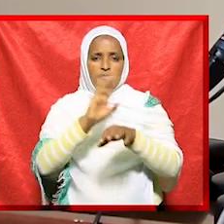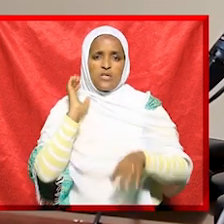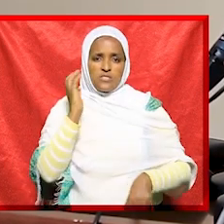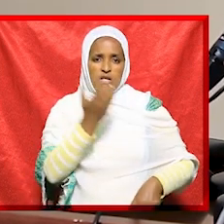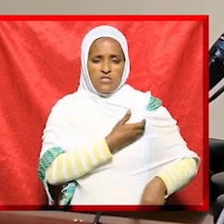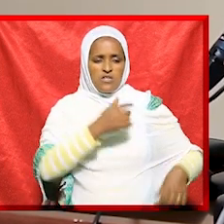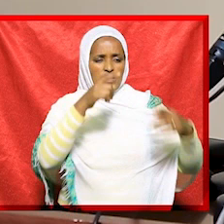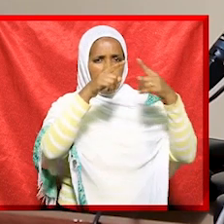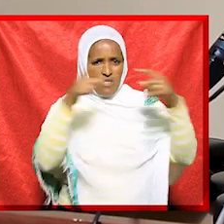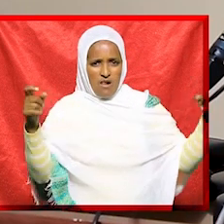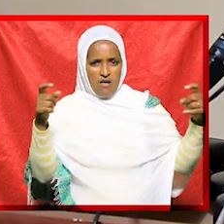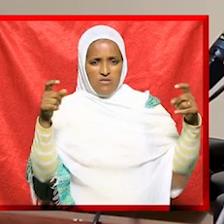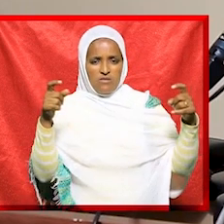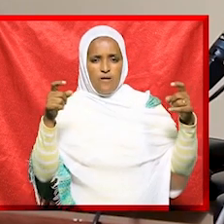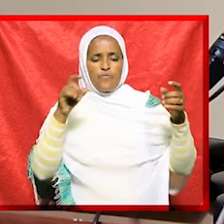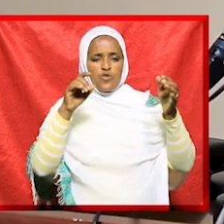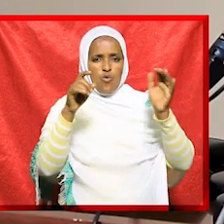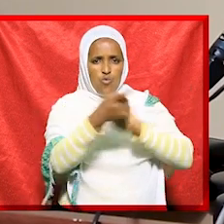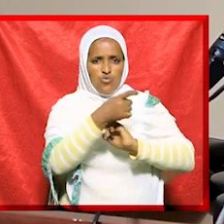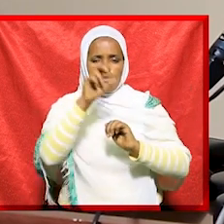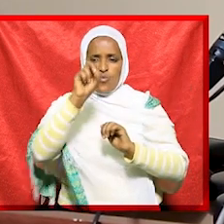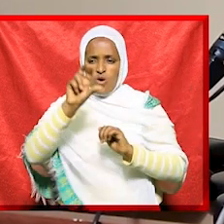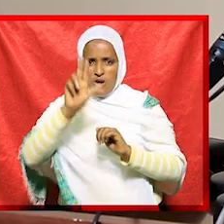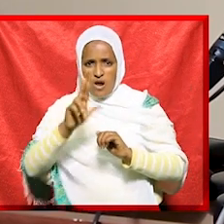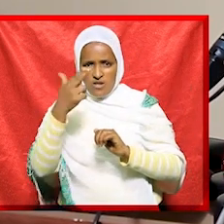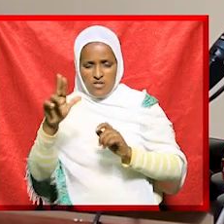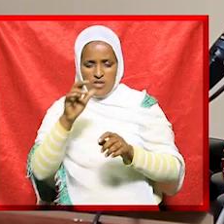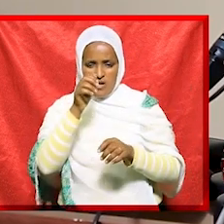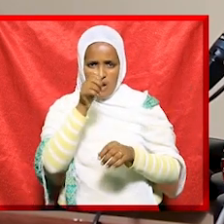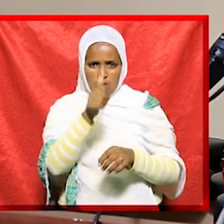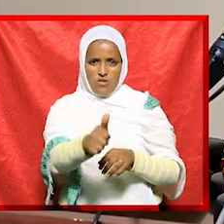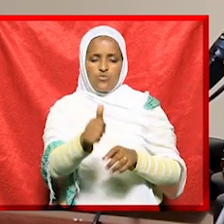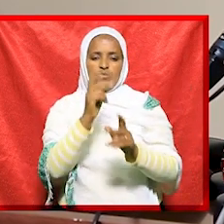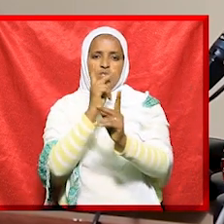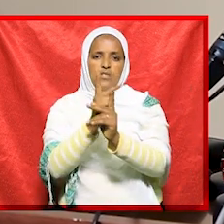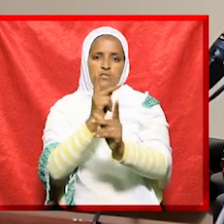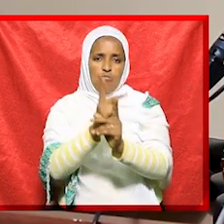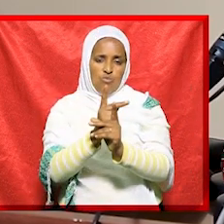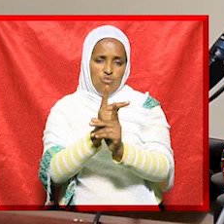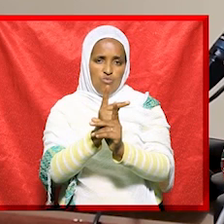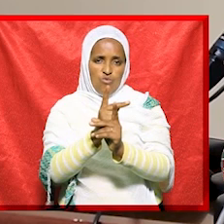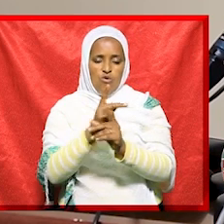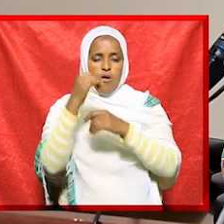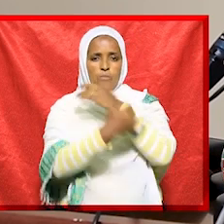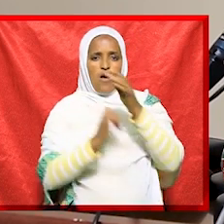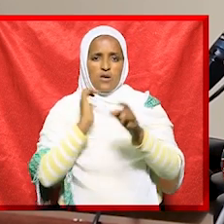የቤተ ክርስቲያናችን ጠላት ከሆኑት ወራሪዎች ራሳቸውን